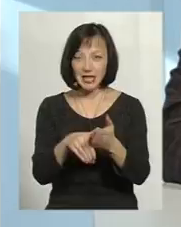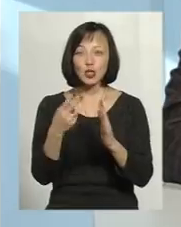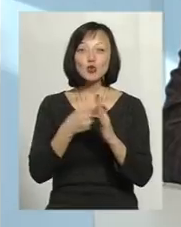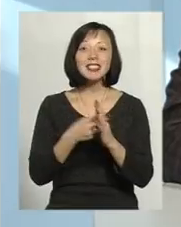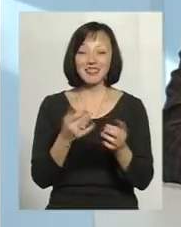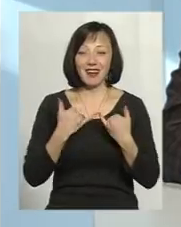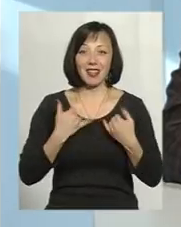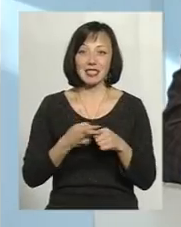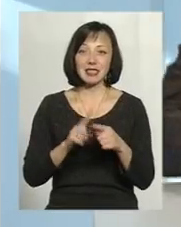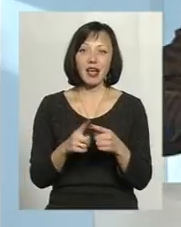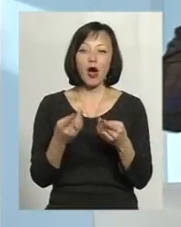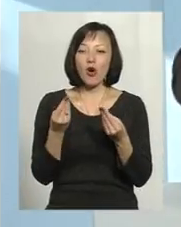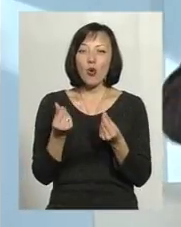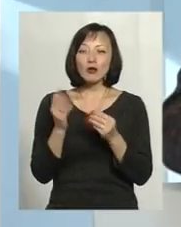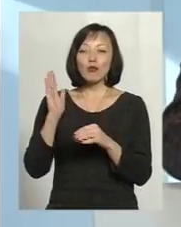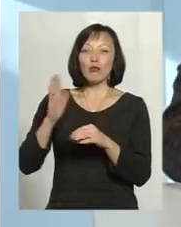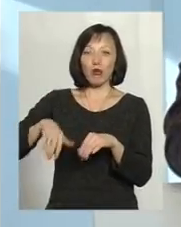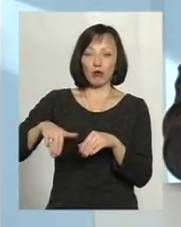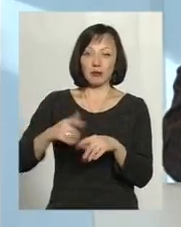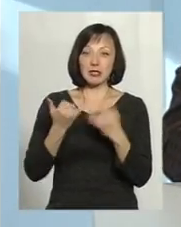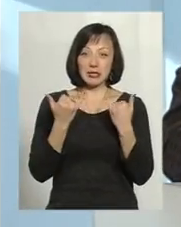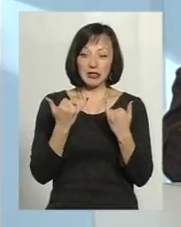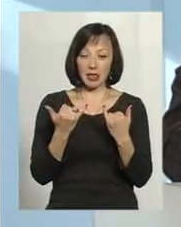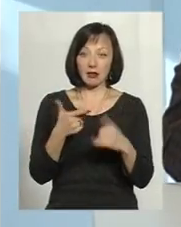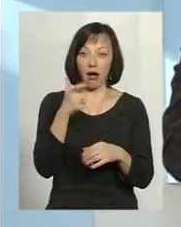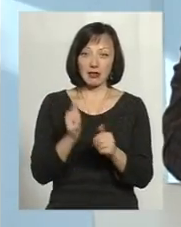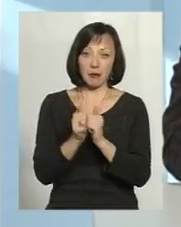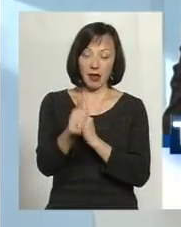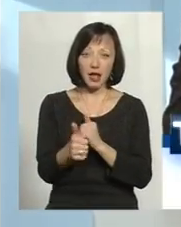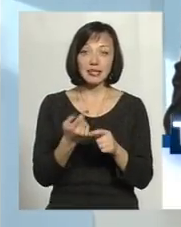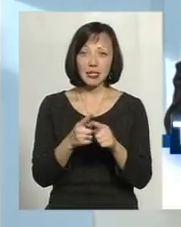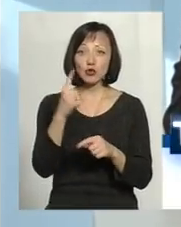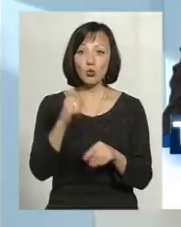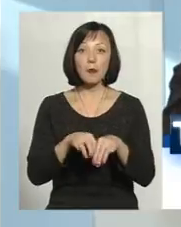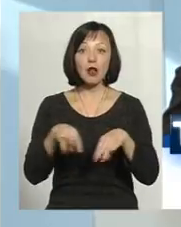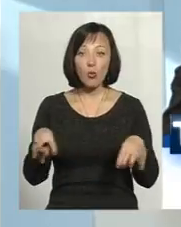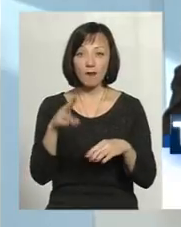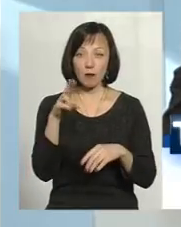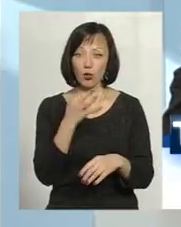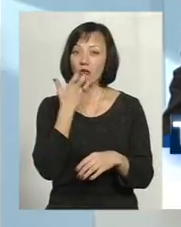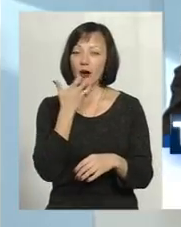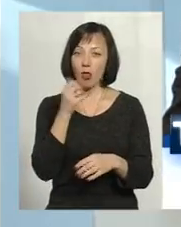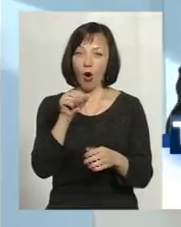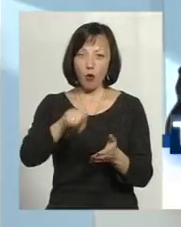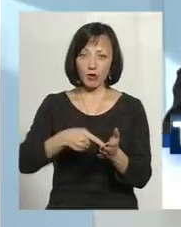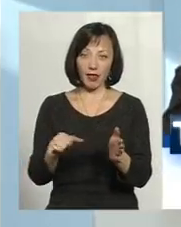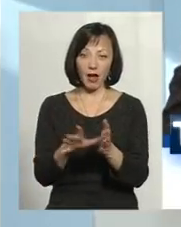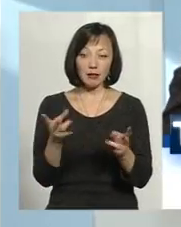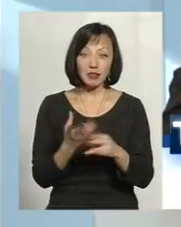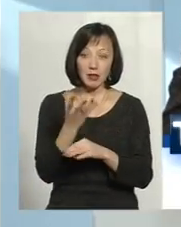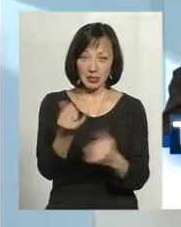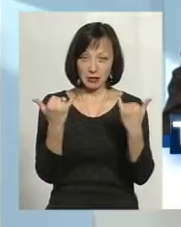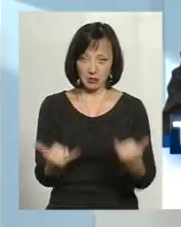субсидія для нас – це віртуальні гроші, які прийдуть десь потім. За газ треба заховатися наперед. Зараз це 100 мільйонів тільки по теплокомуненерго. Такі треба заплатити